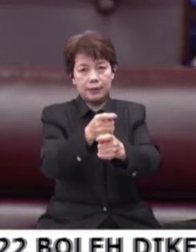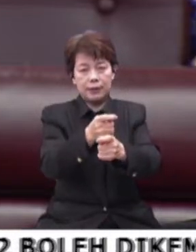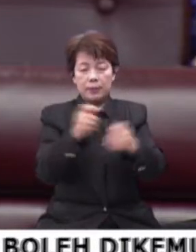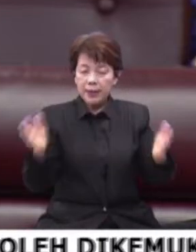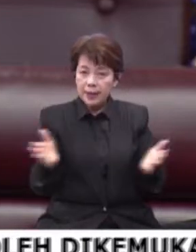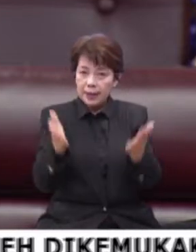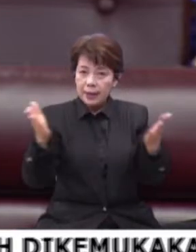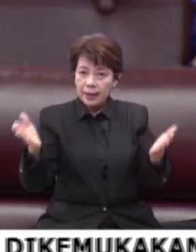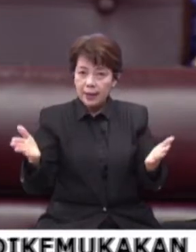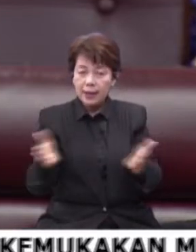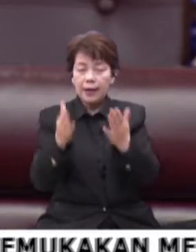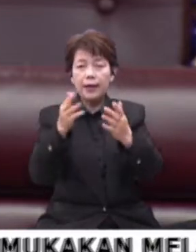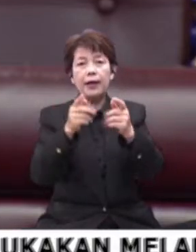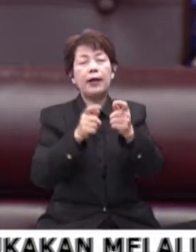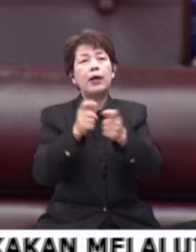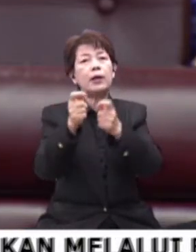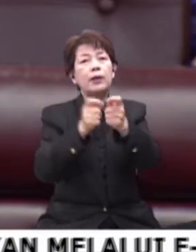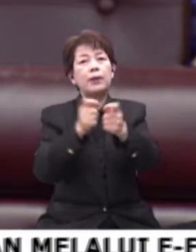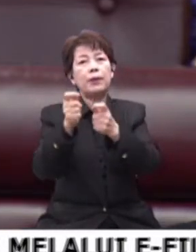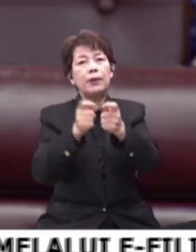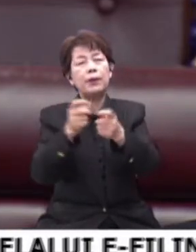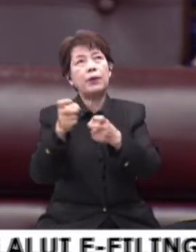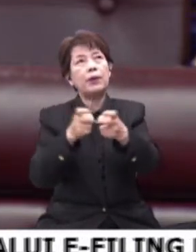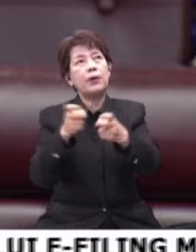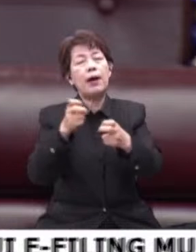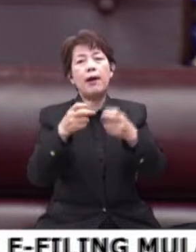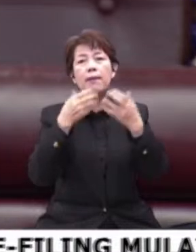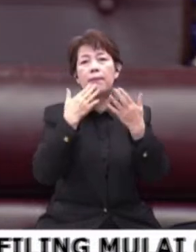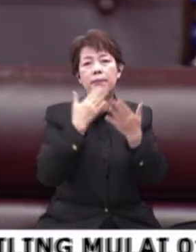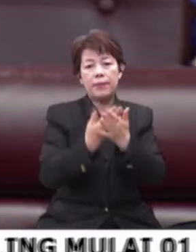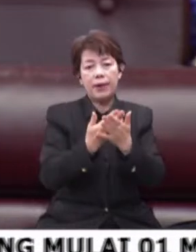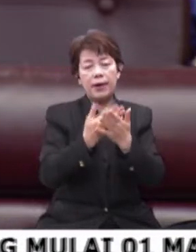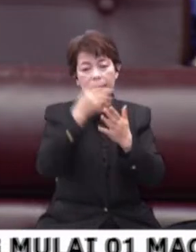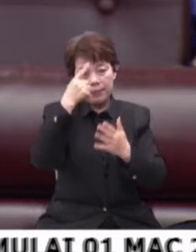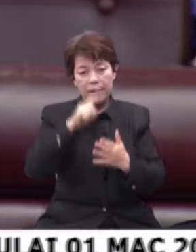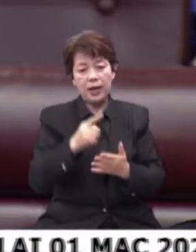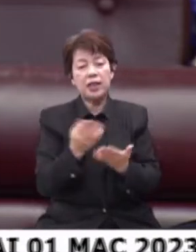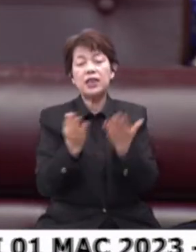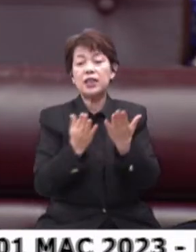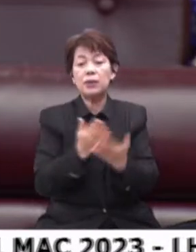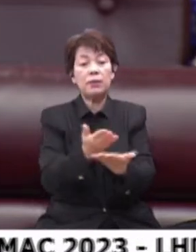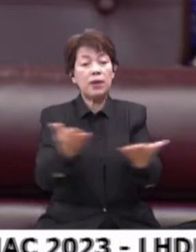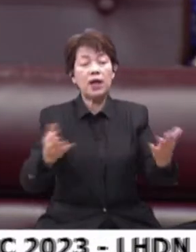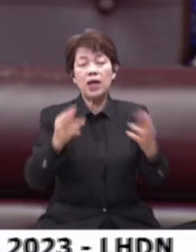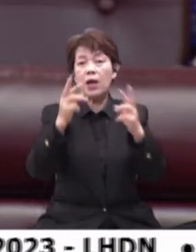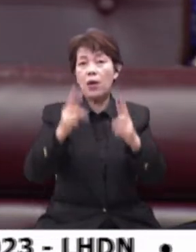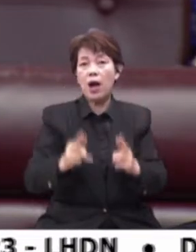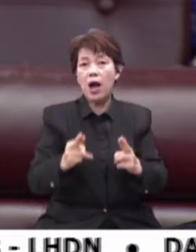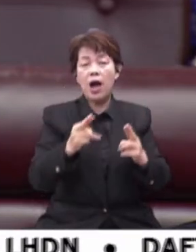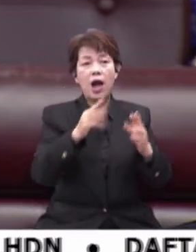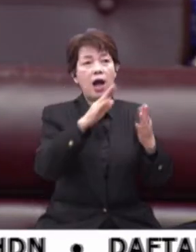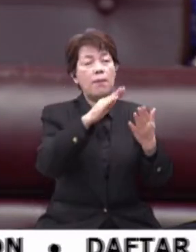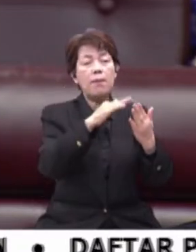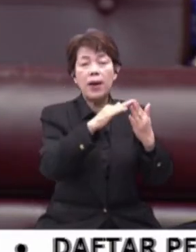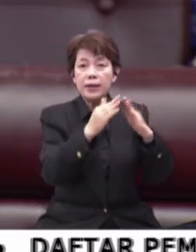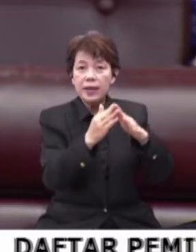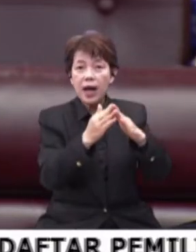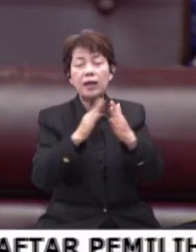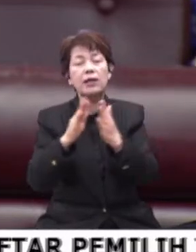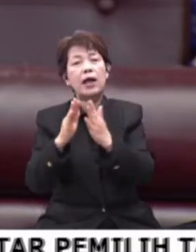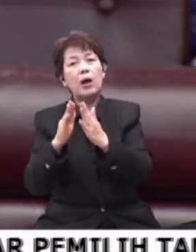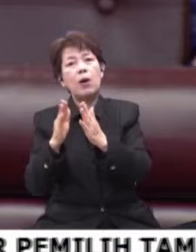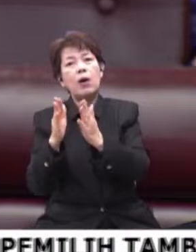pengangkutan Awam agar ia menjadi mod pengangkutan pilihan rakyat sama ada di Bandar ataupun luar Bandar melalui